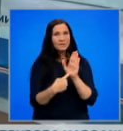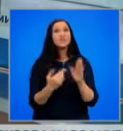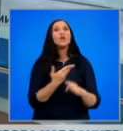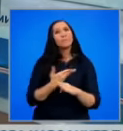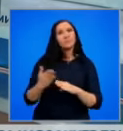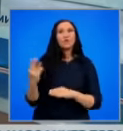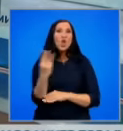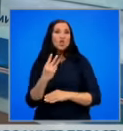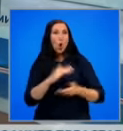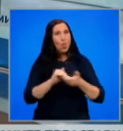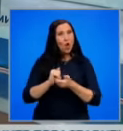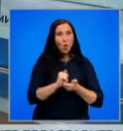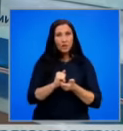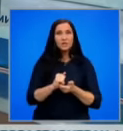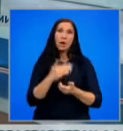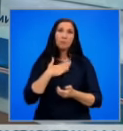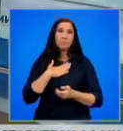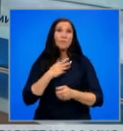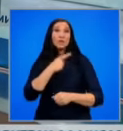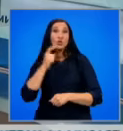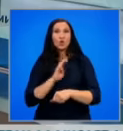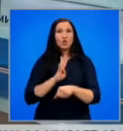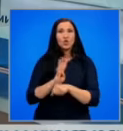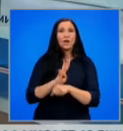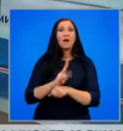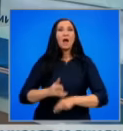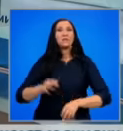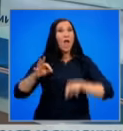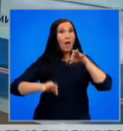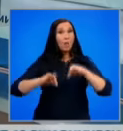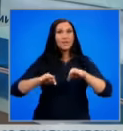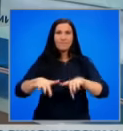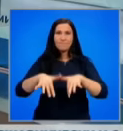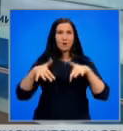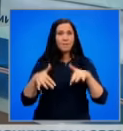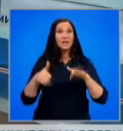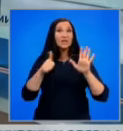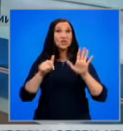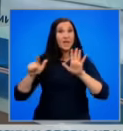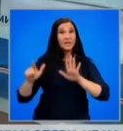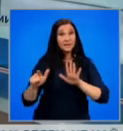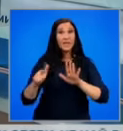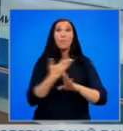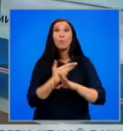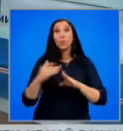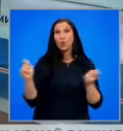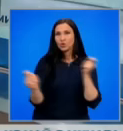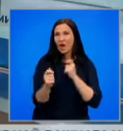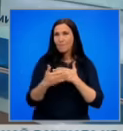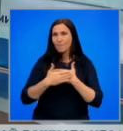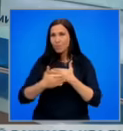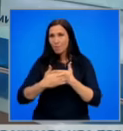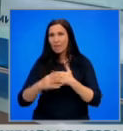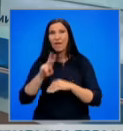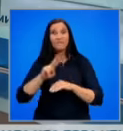вече тройната коалиция разполага с 114 гласа в парламента, 67 от Продължаваме